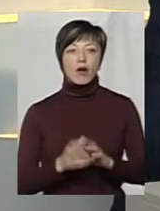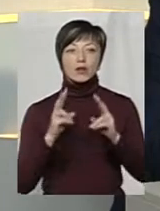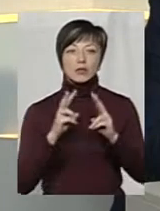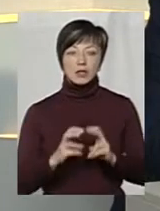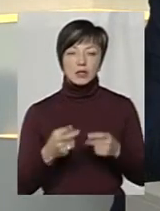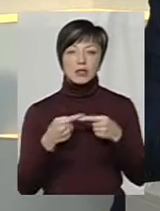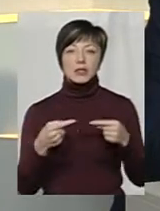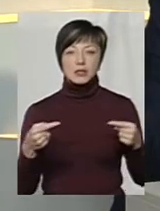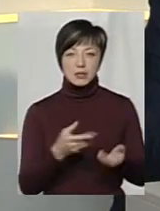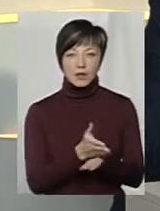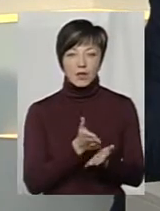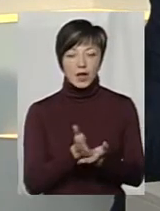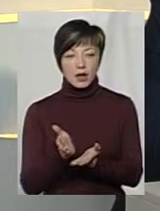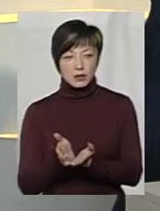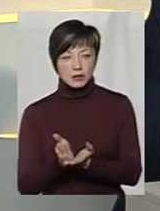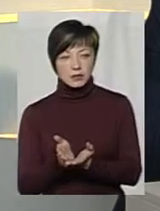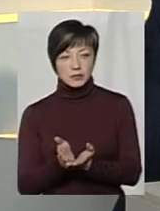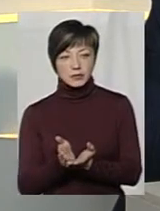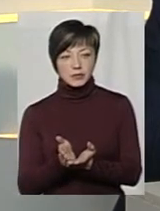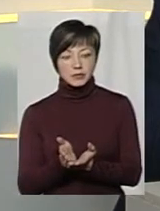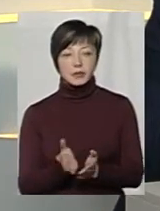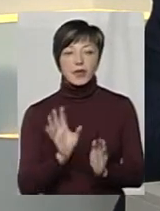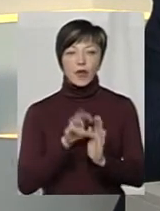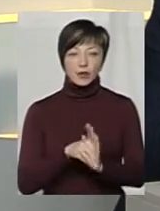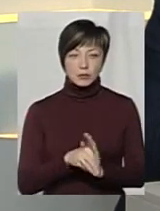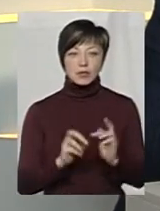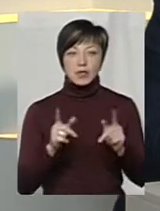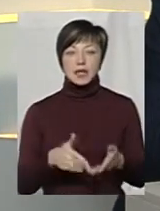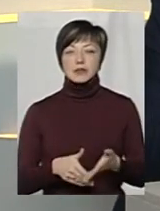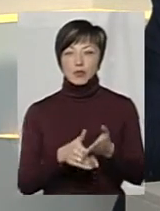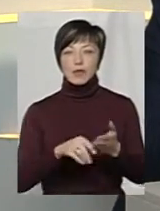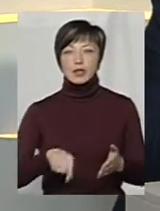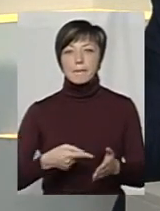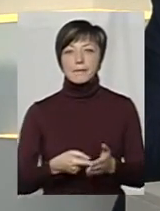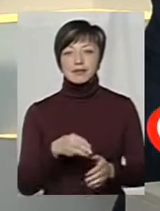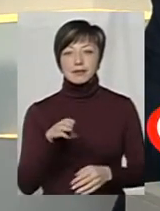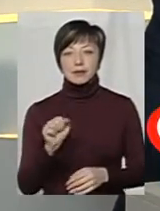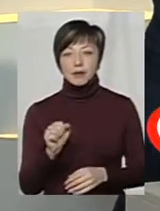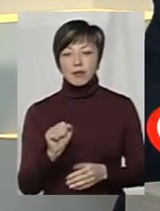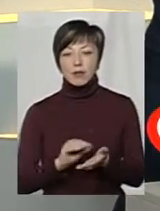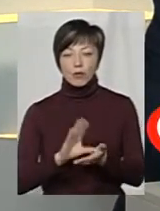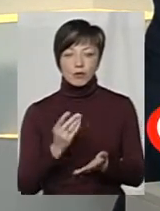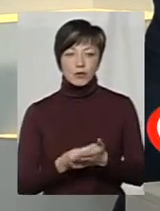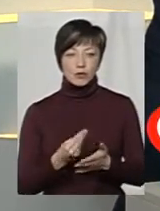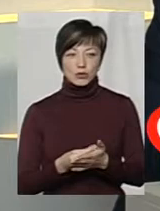розглядаються різні варіанти, в тому числі, як стимулювати міста, наповнювати